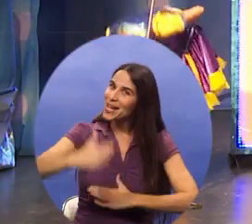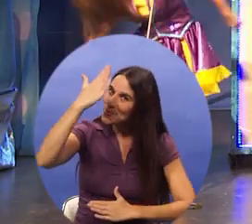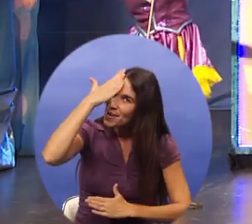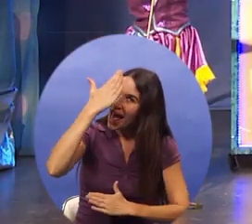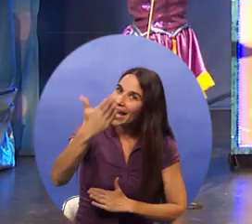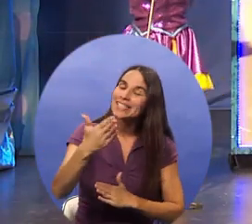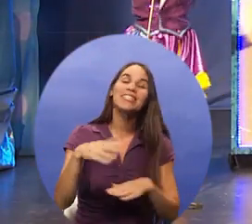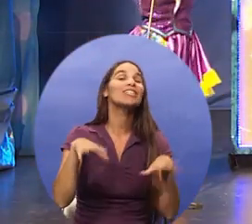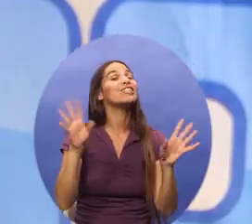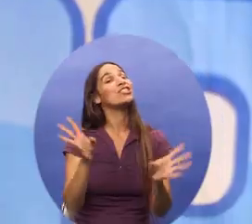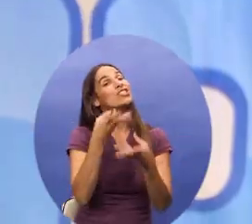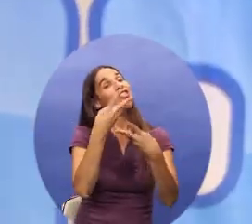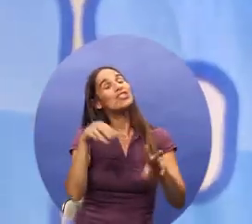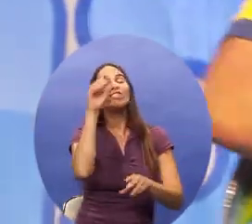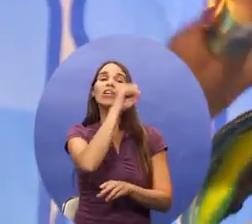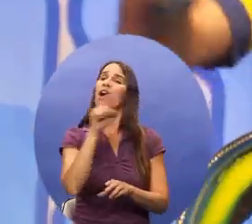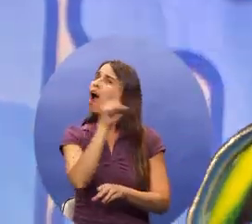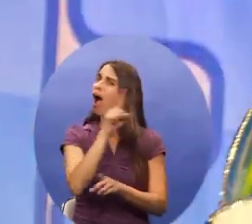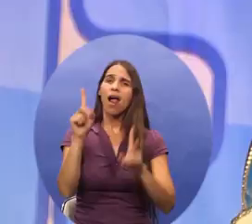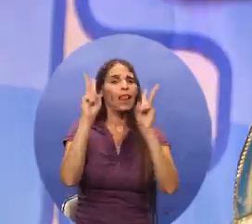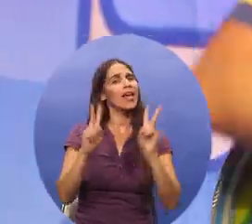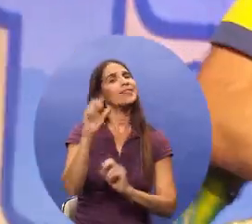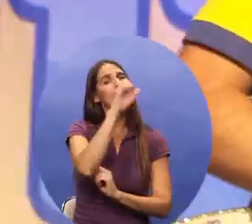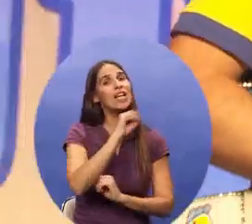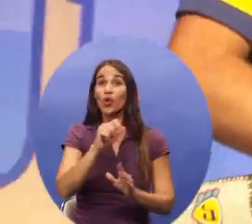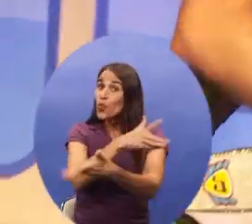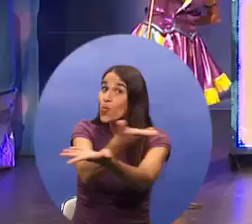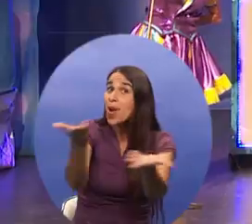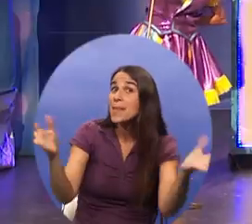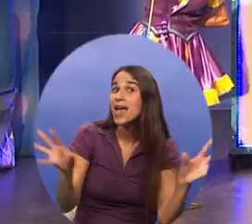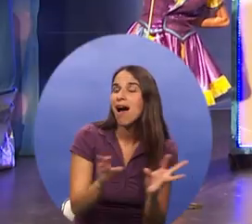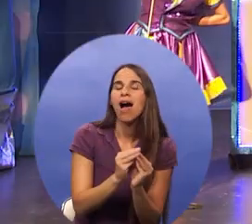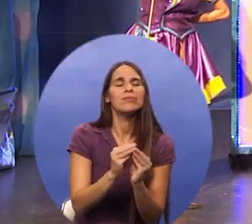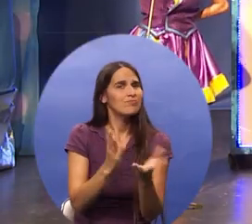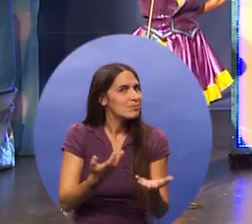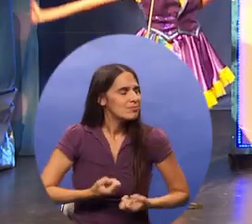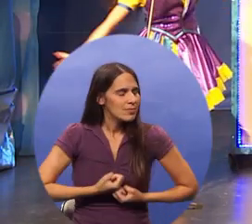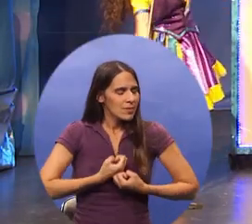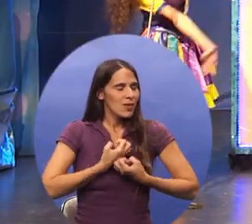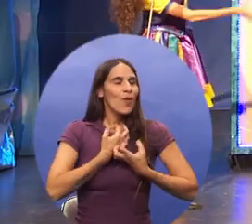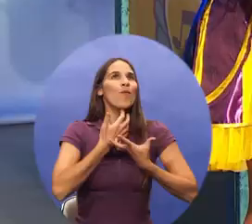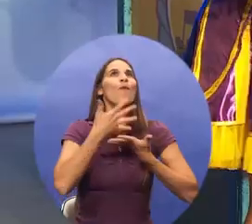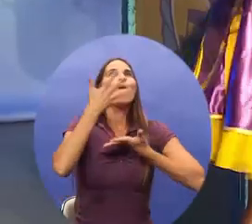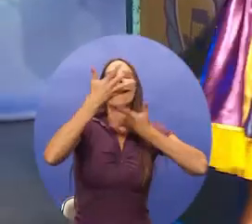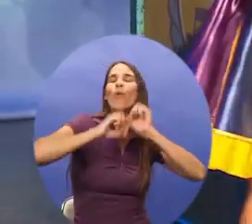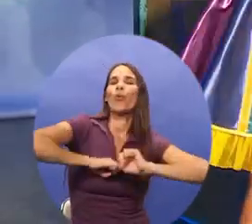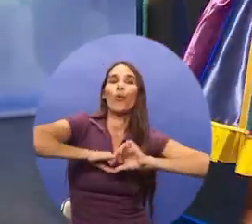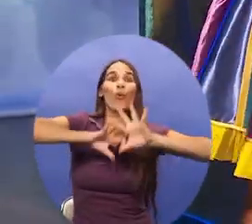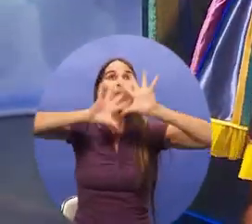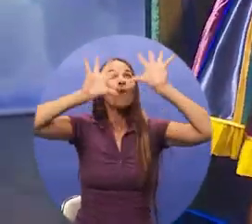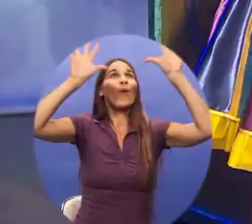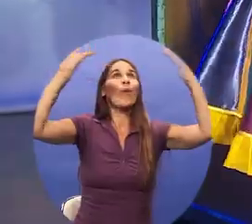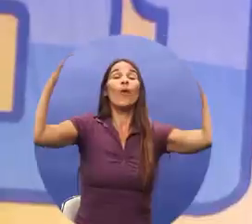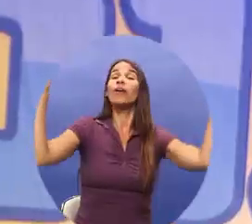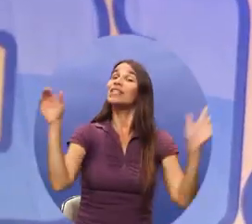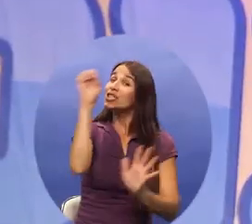נעים להכיר. שיר שיר שיר, אל תפסיק לשיר, תגלה את הכל ותפיצו